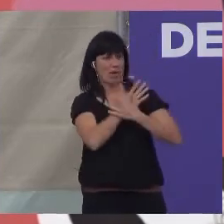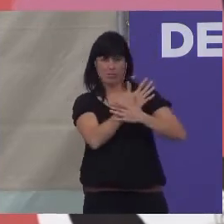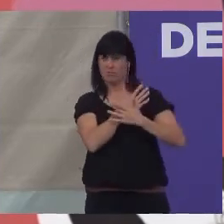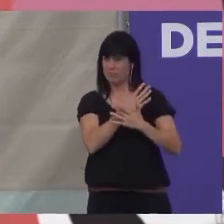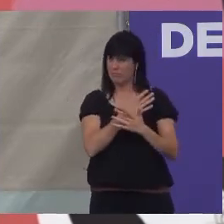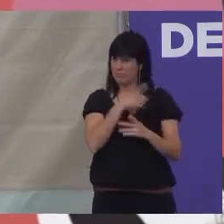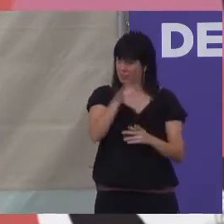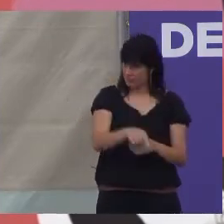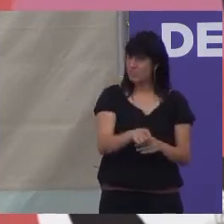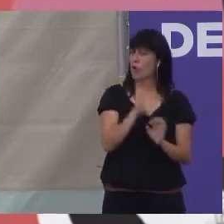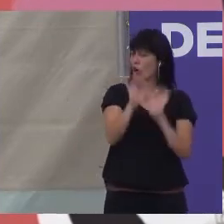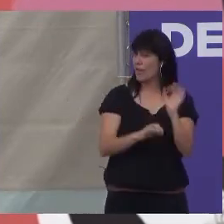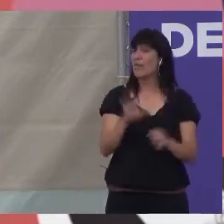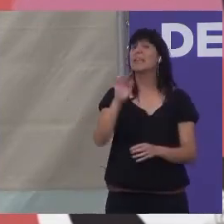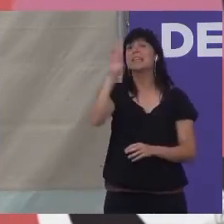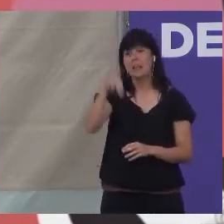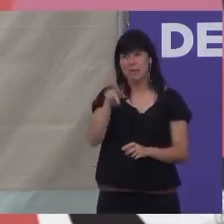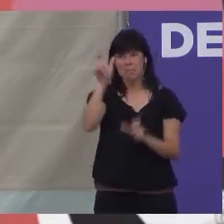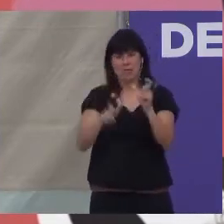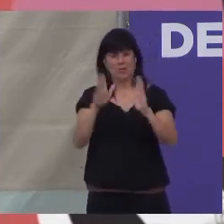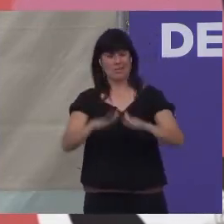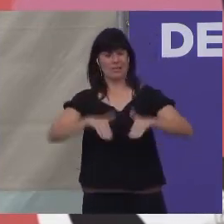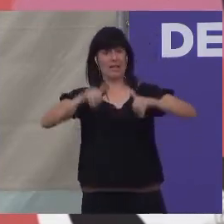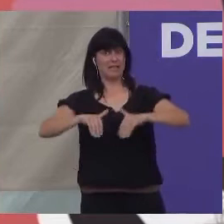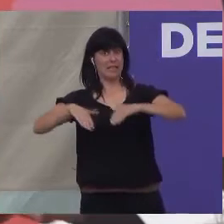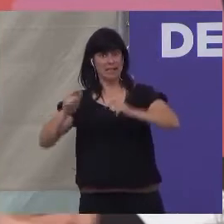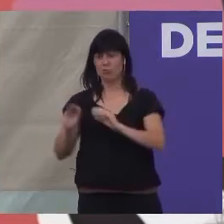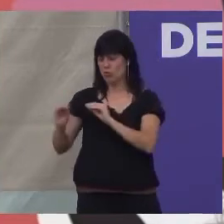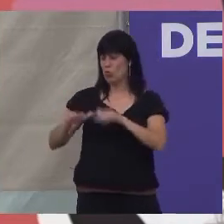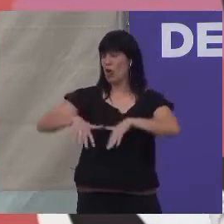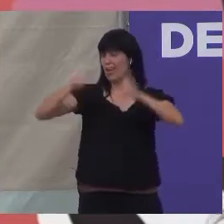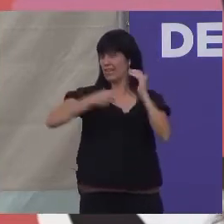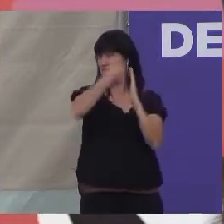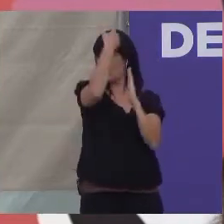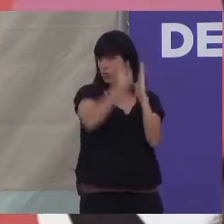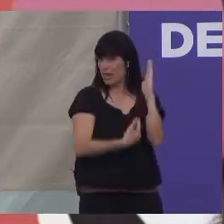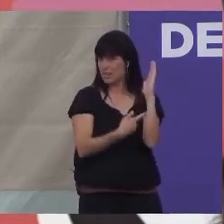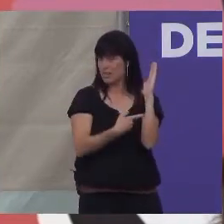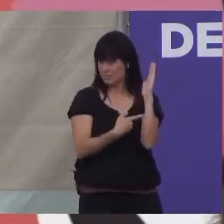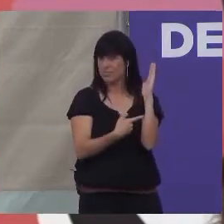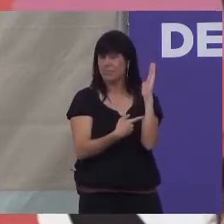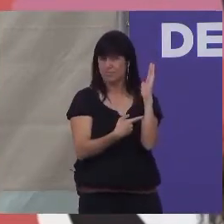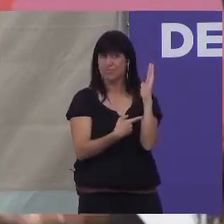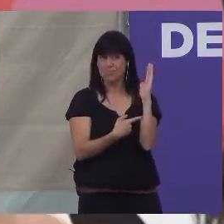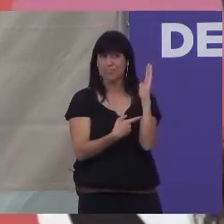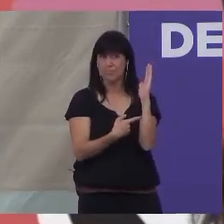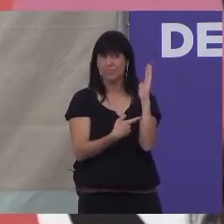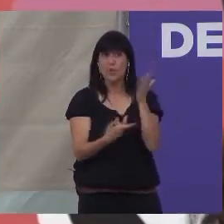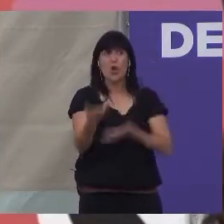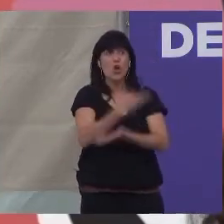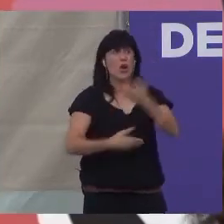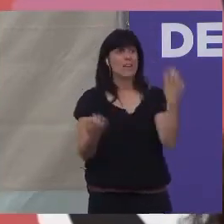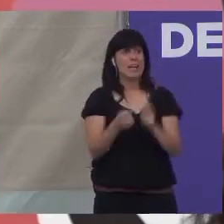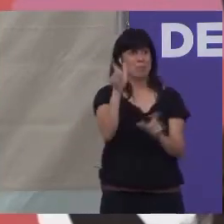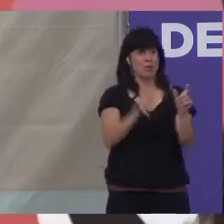acte i també totes les persones que són candidates que des de la seva candidatura van a ajudar a que les persones